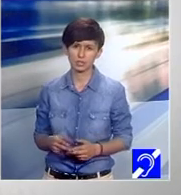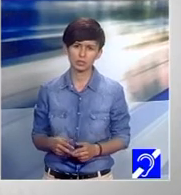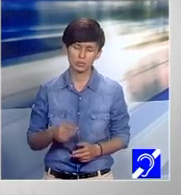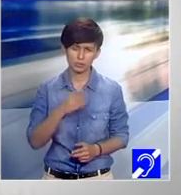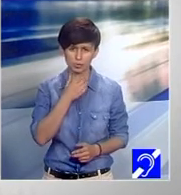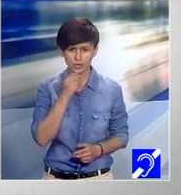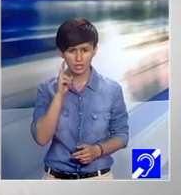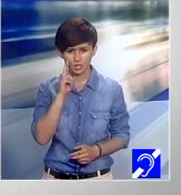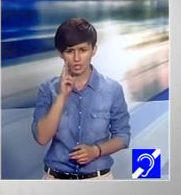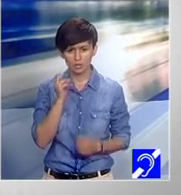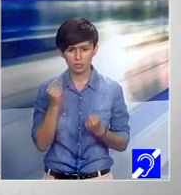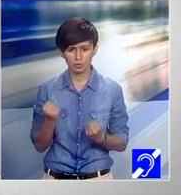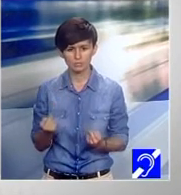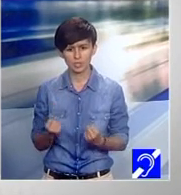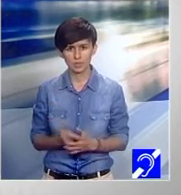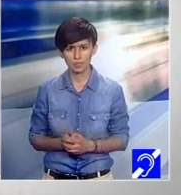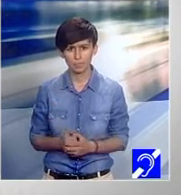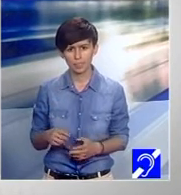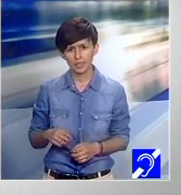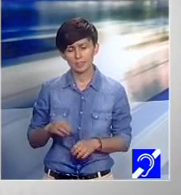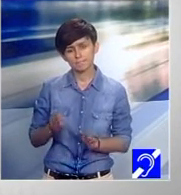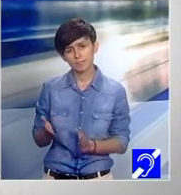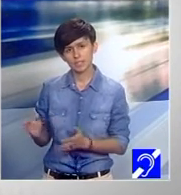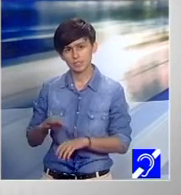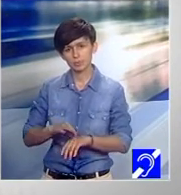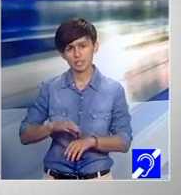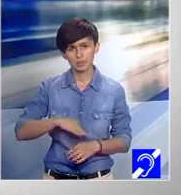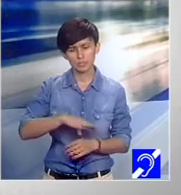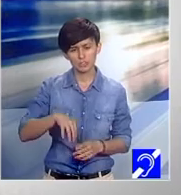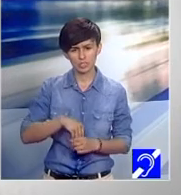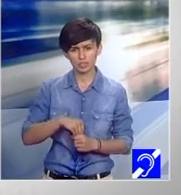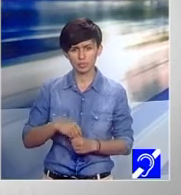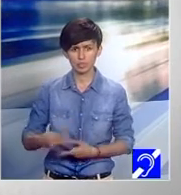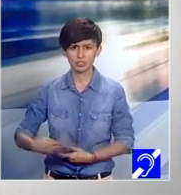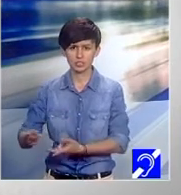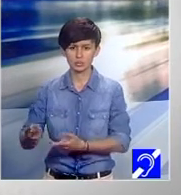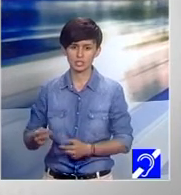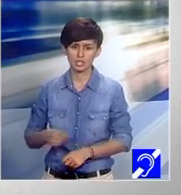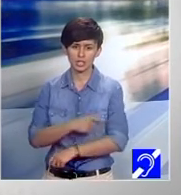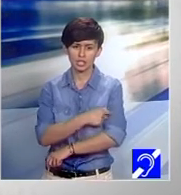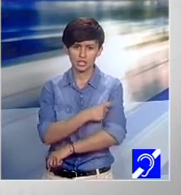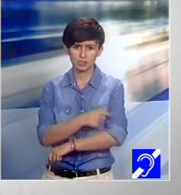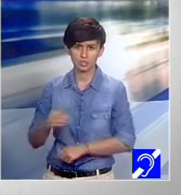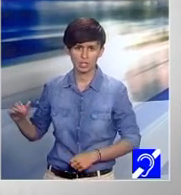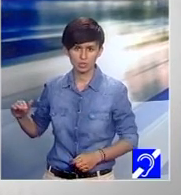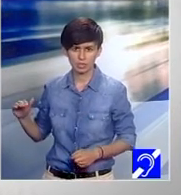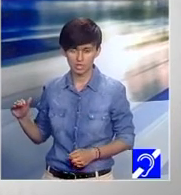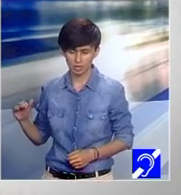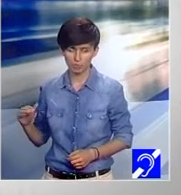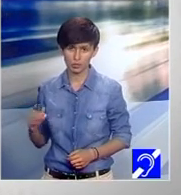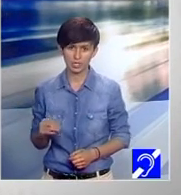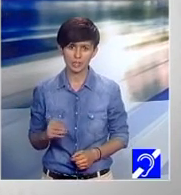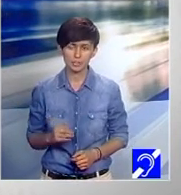unde credeți că îi trimite oare? La clinica neurologie pediatrică. Acolo, dacă un medic reușește să